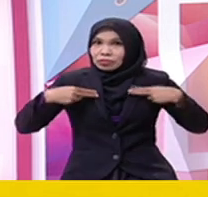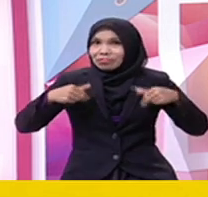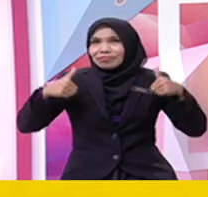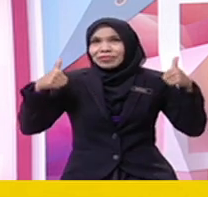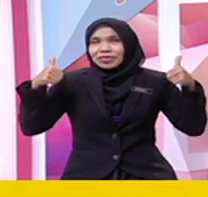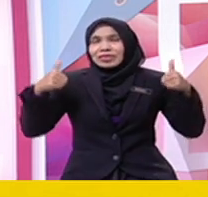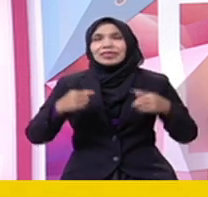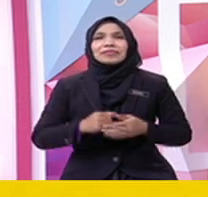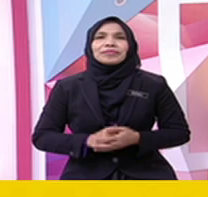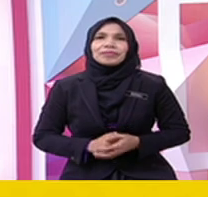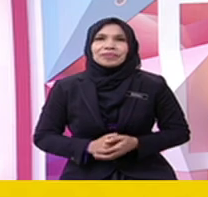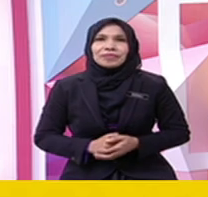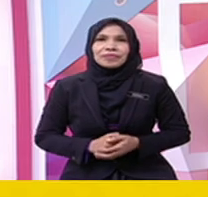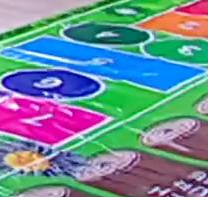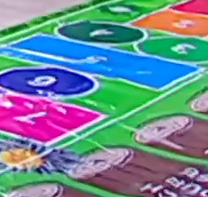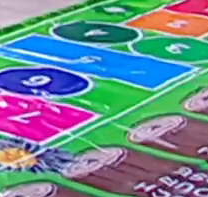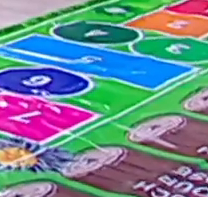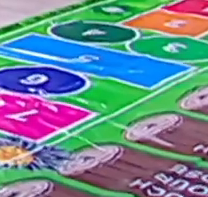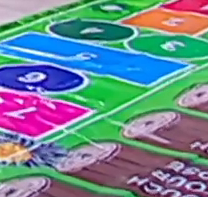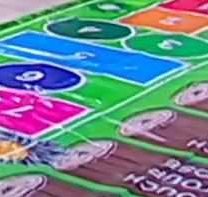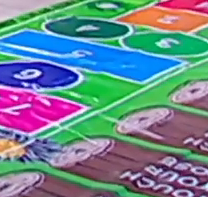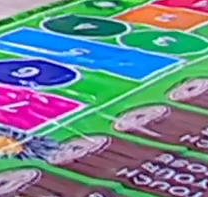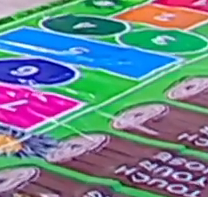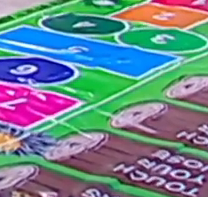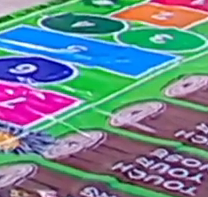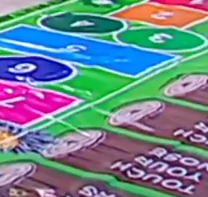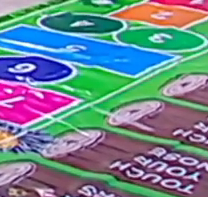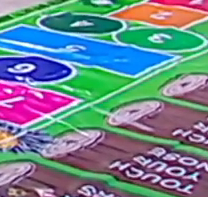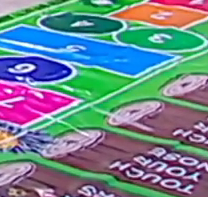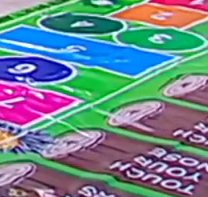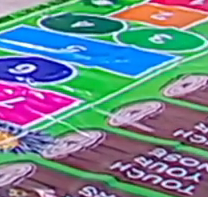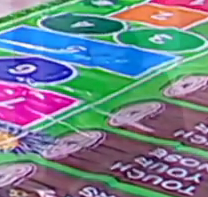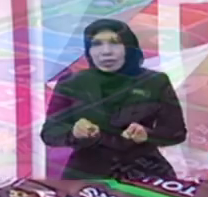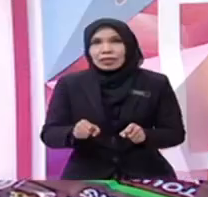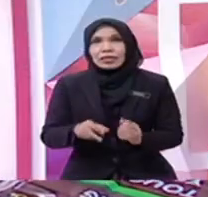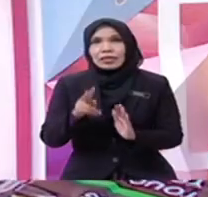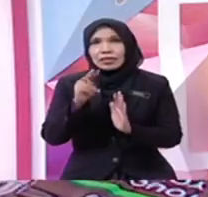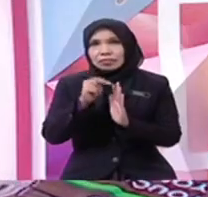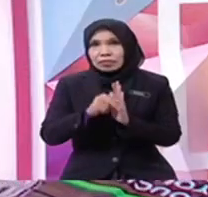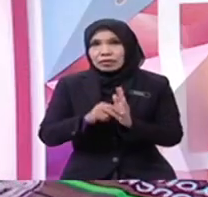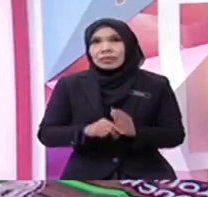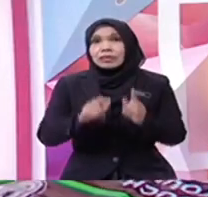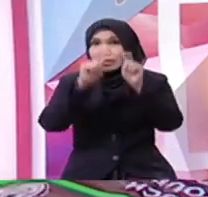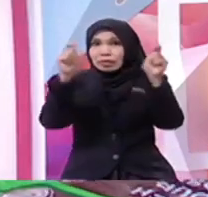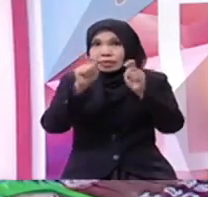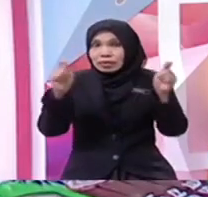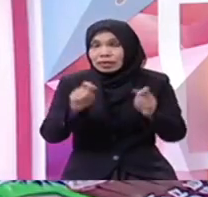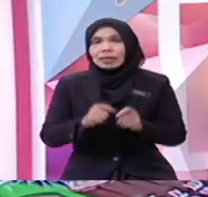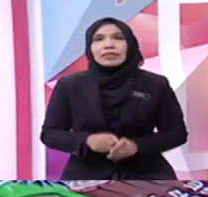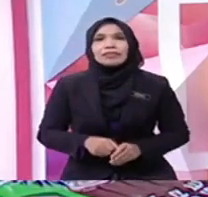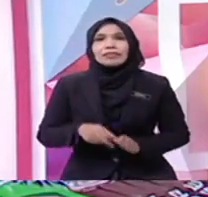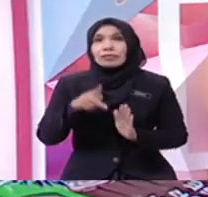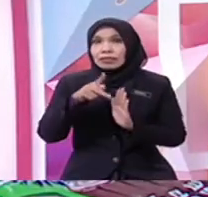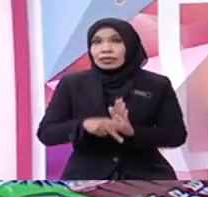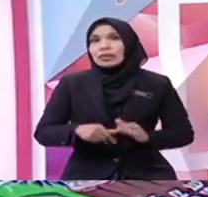Apakah amalan dan tapi azukita yang boleh meningkatkan tahap quality kesehatannya teh hendak meningkatkan